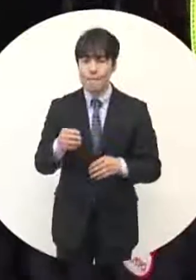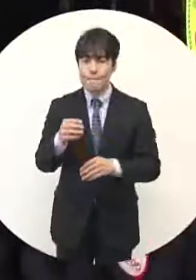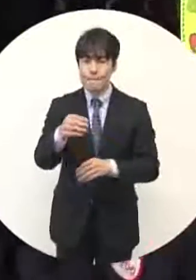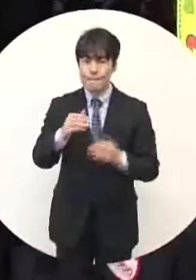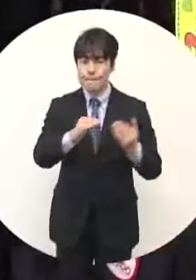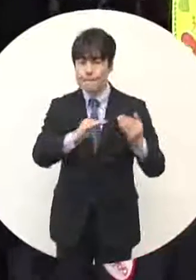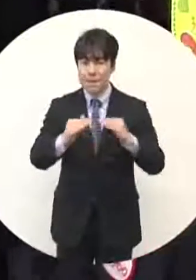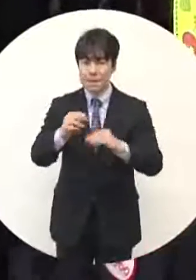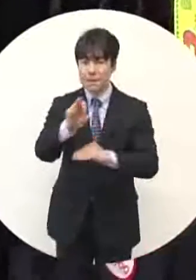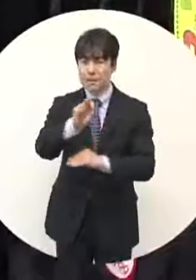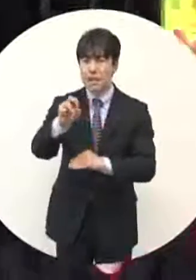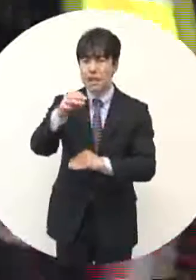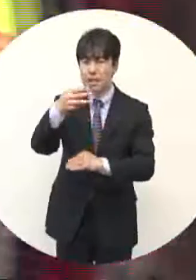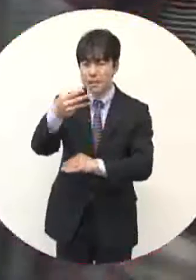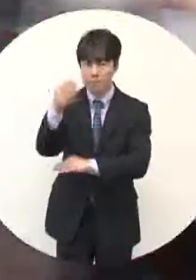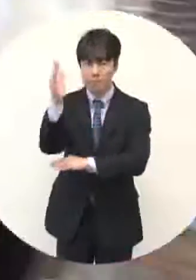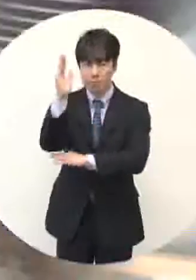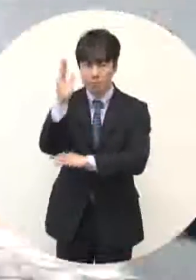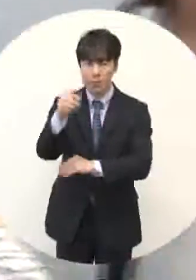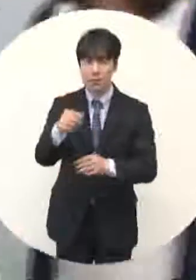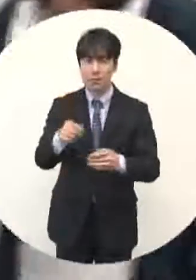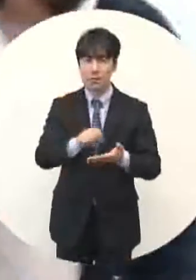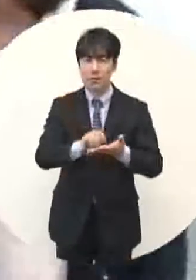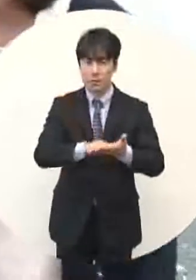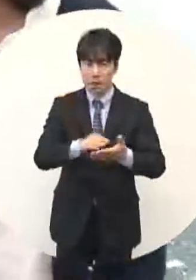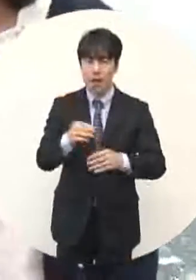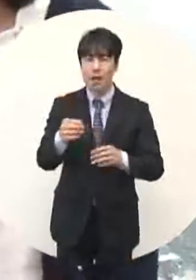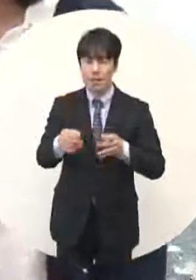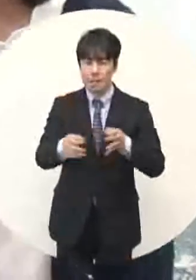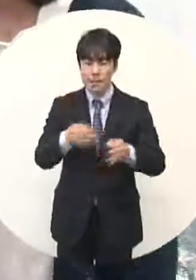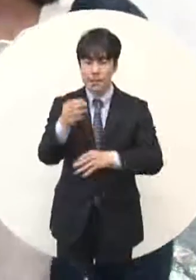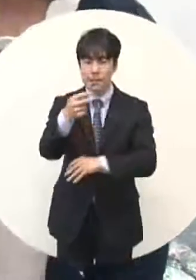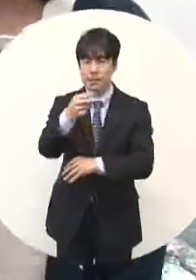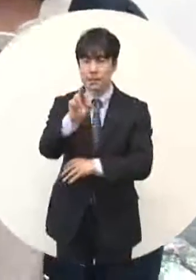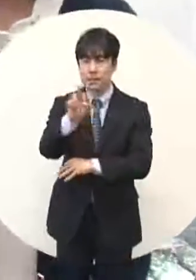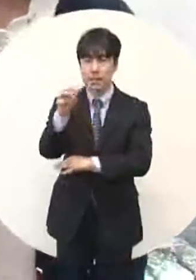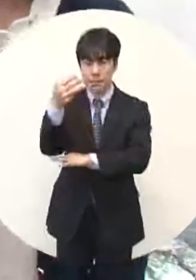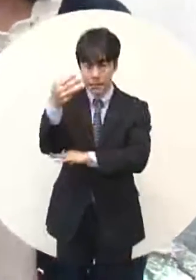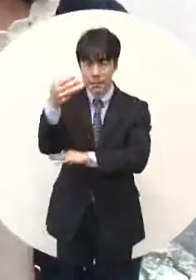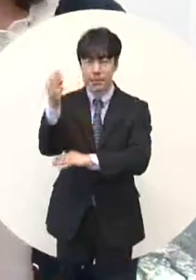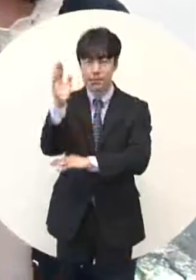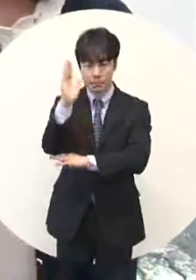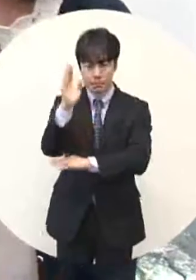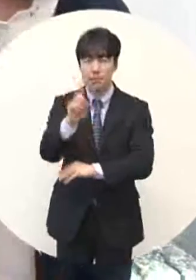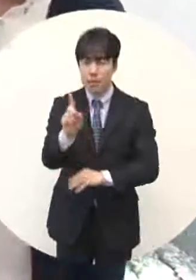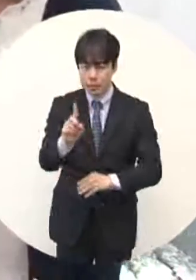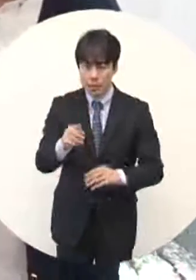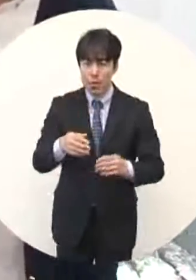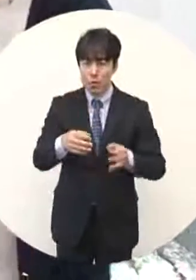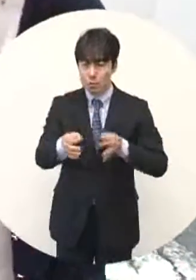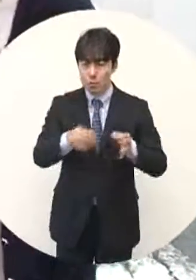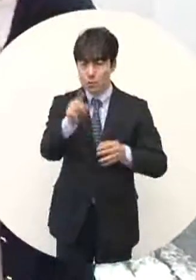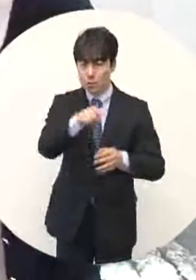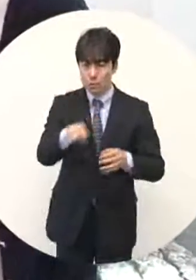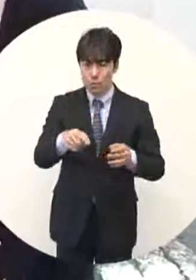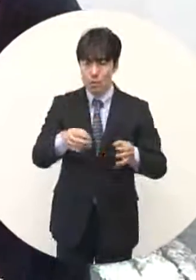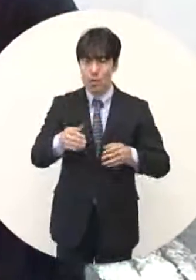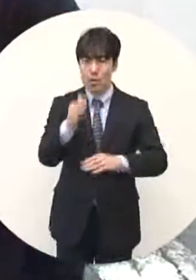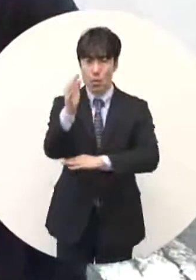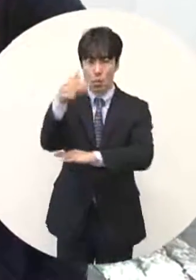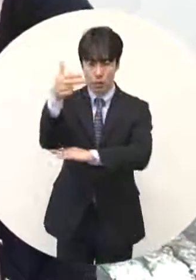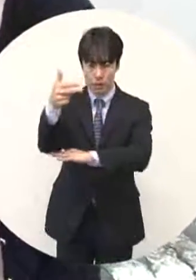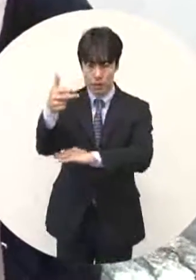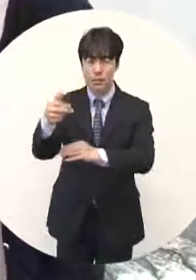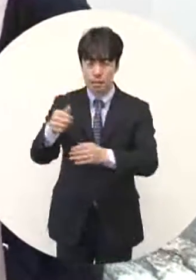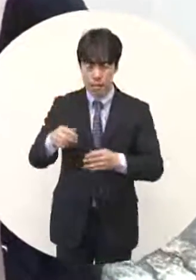書いてありますけれども、 はい、町ゼミというのはですね、お店の人が、講師になって専門的な知識とか技術など